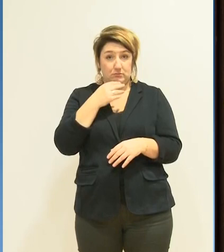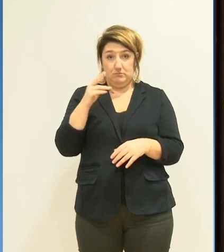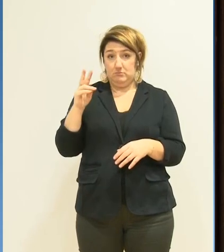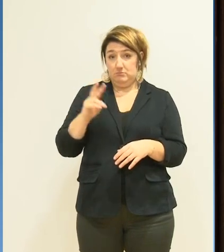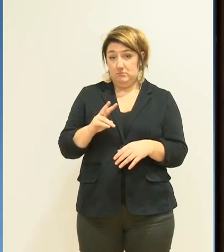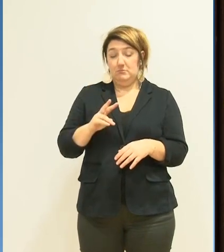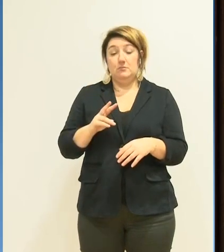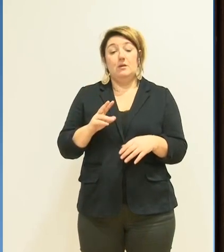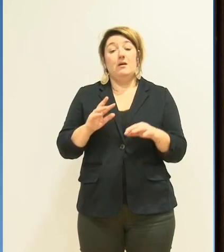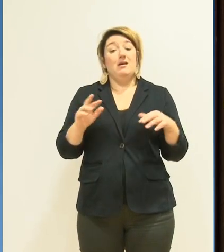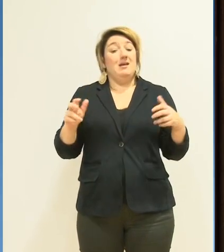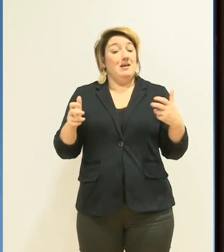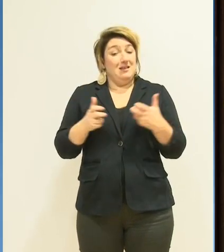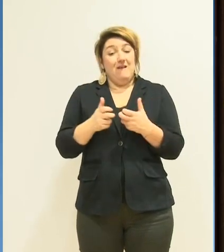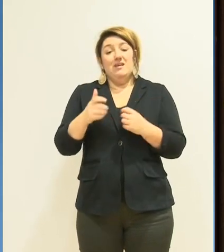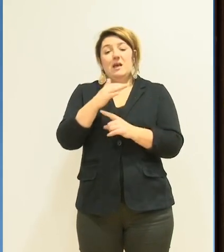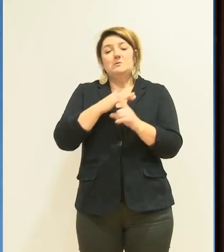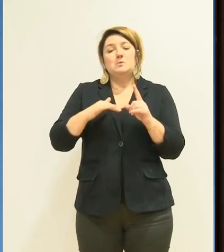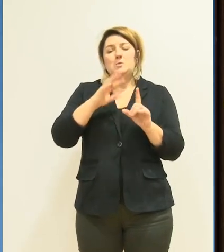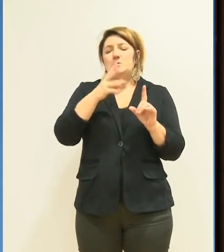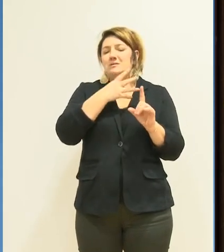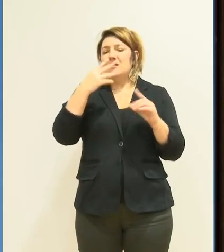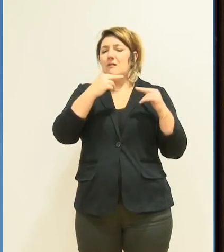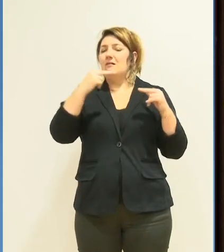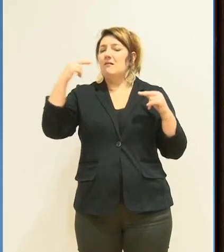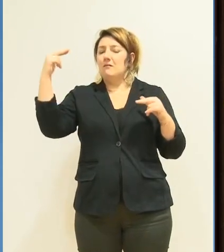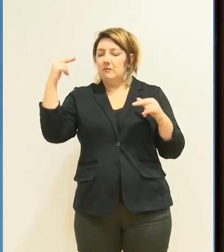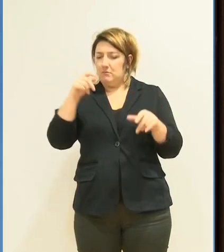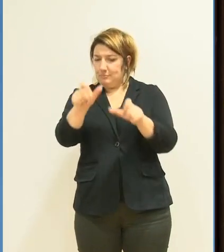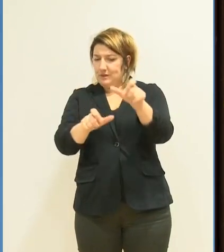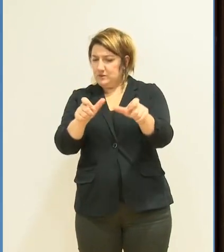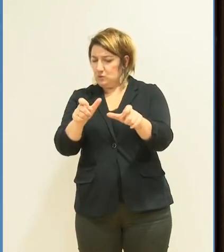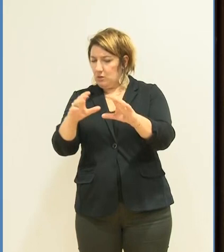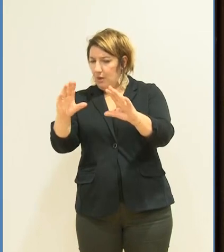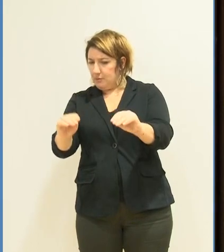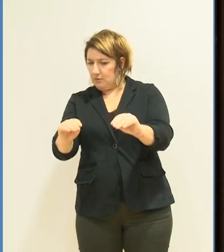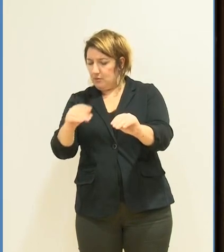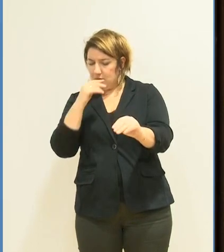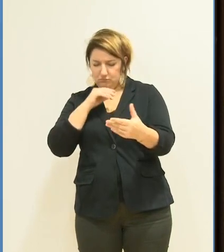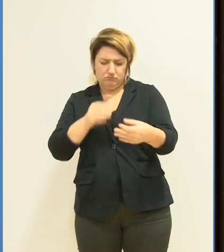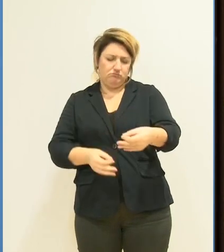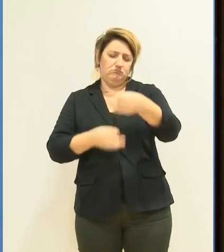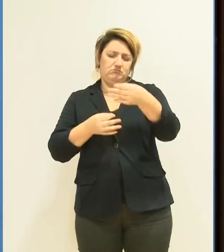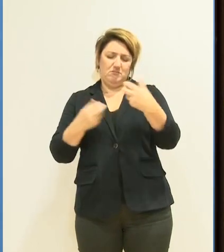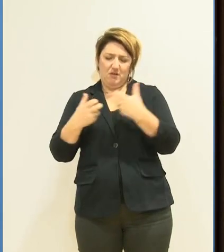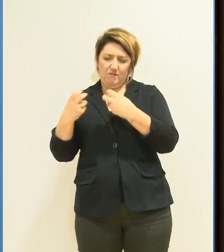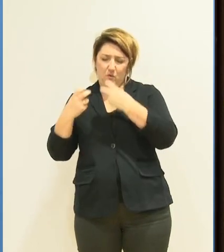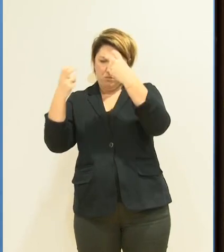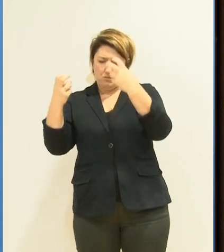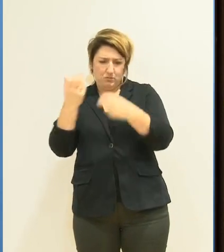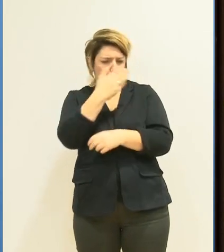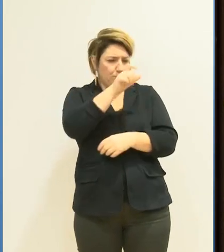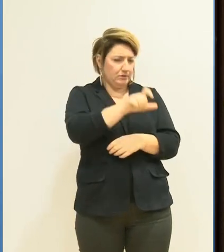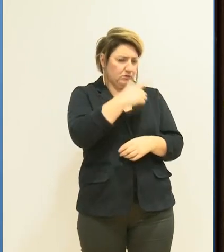sociale qui ont vu leur tarif augmenter par contre il y en a d'autres qui l ont vu baisser c'est ce qu'on appelle une tarification sociale